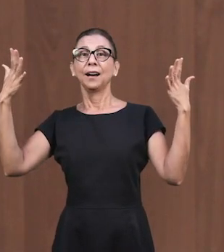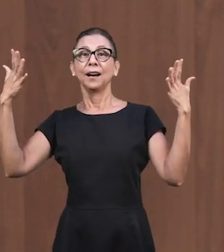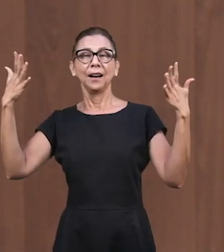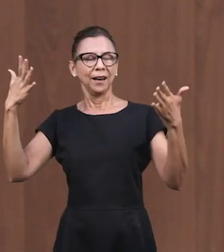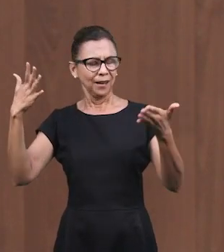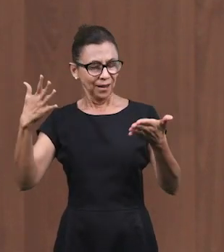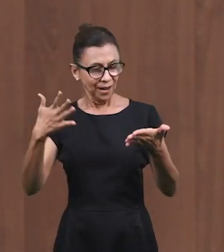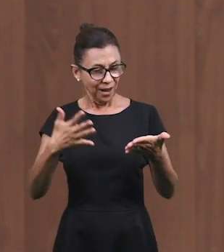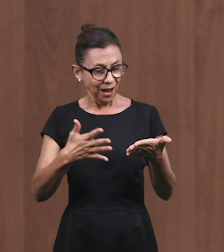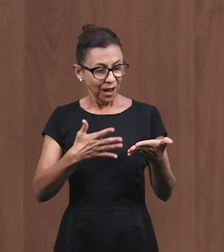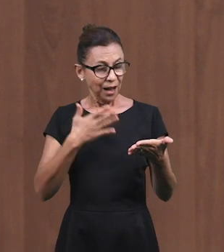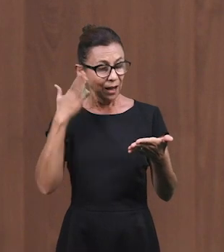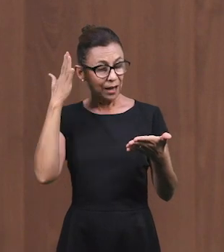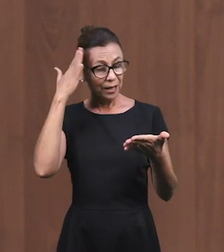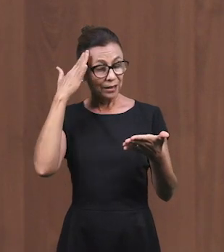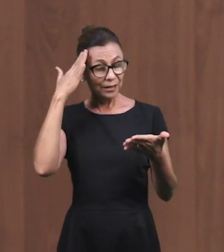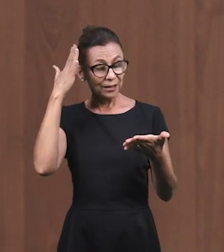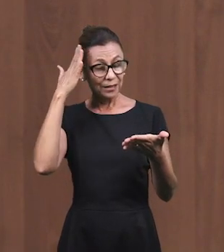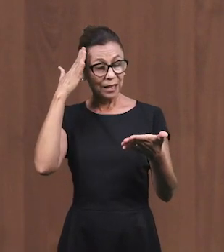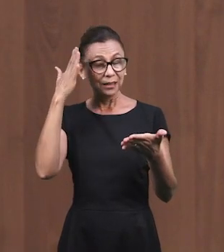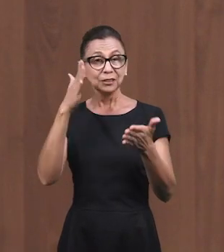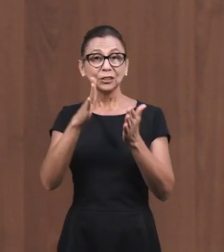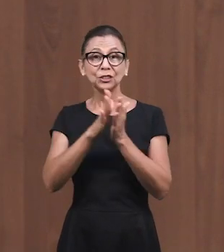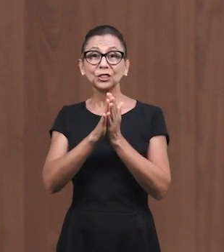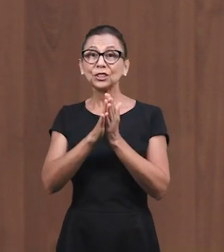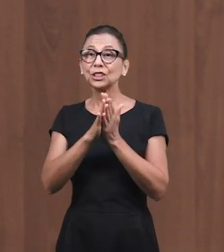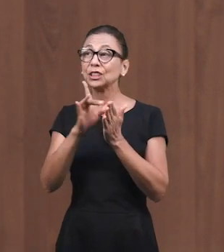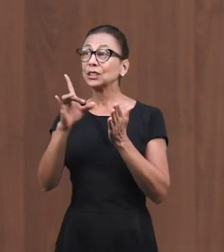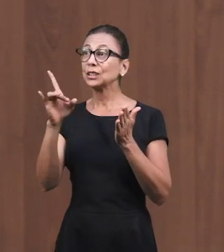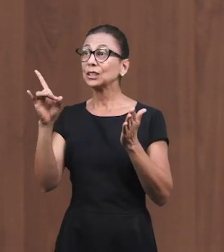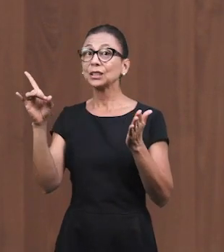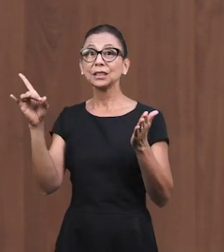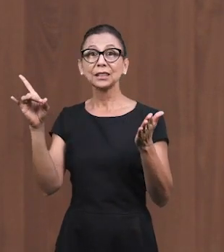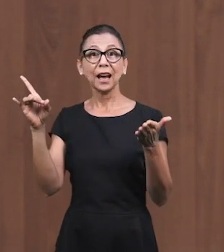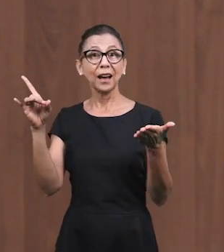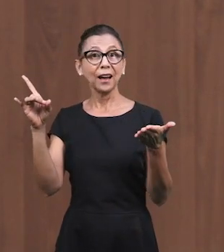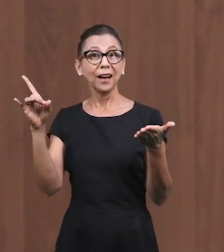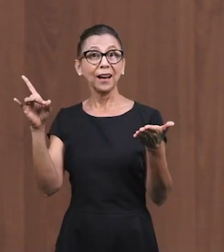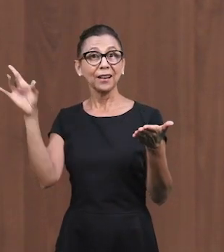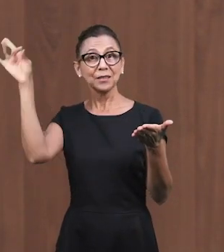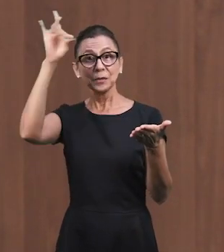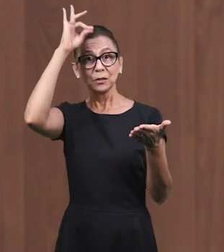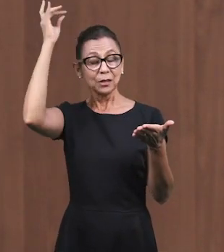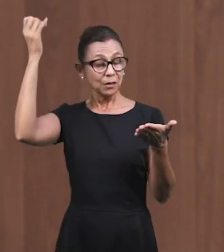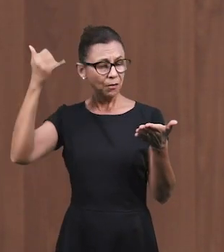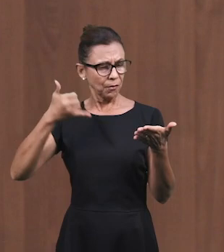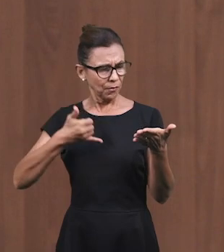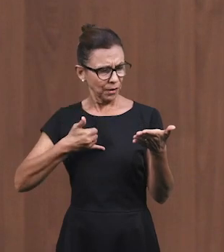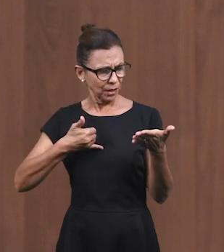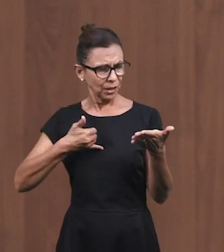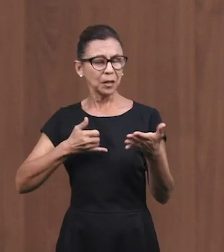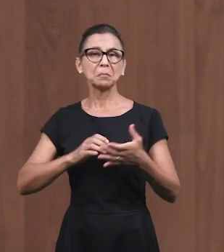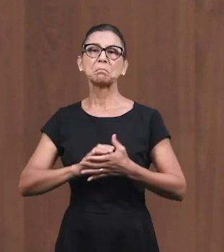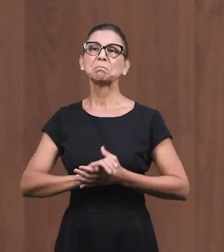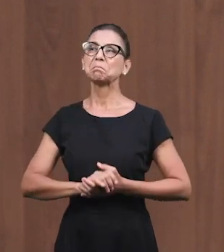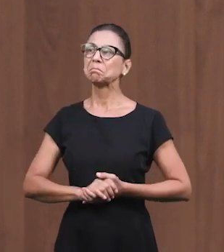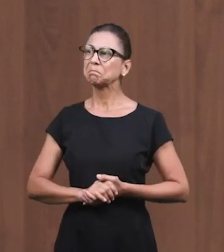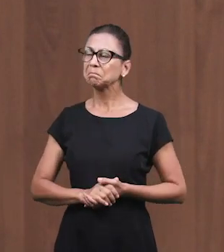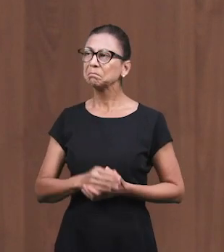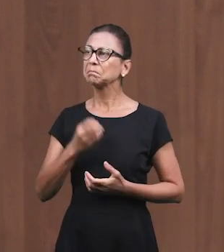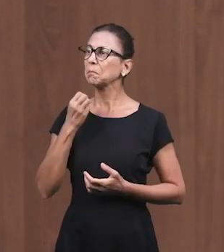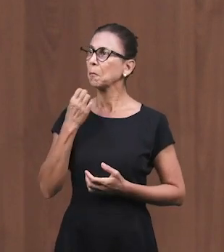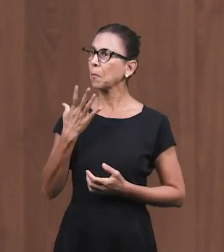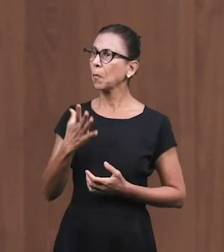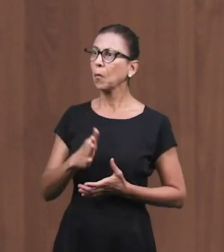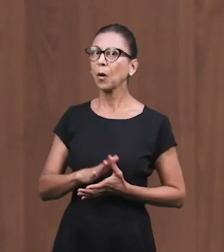puissent sortir et nous puissions comprendre ce que le Saint-Esprit veut nous parler. Celui-là est